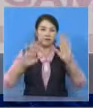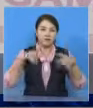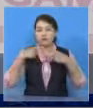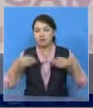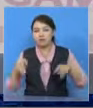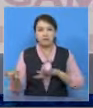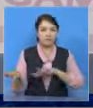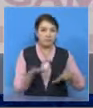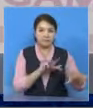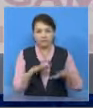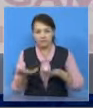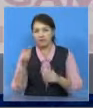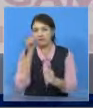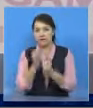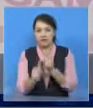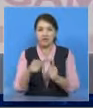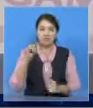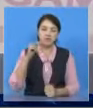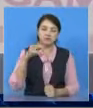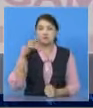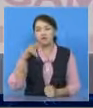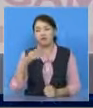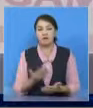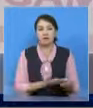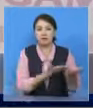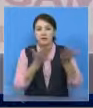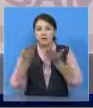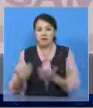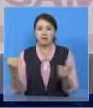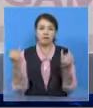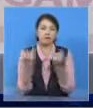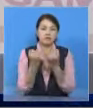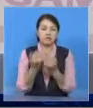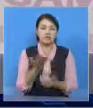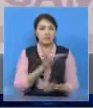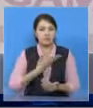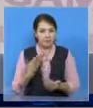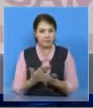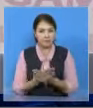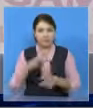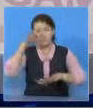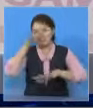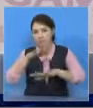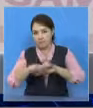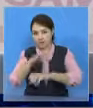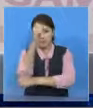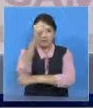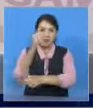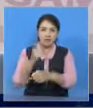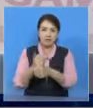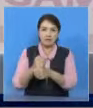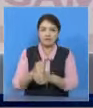различные, мероприятия. Каждый четверг, пятницу мы приглашаем в гости к нам представителей банков,